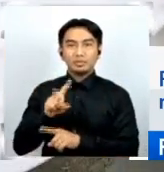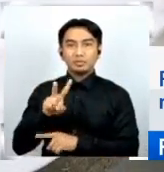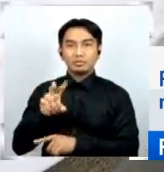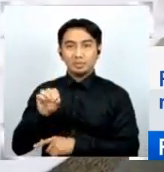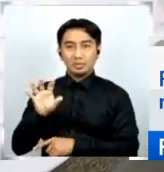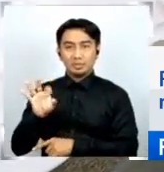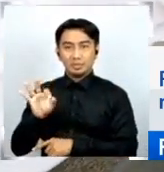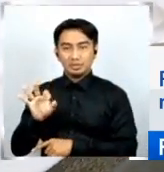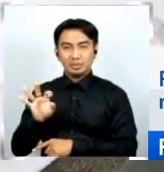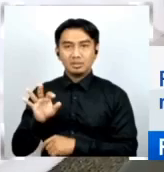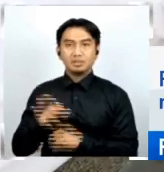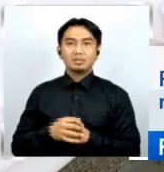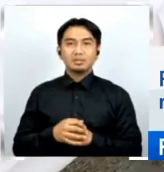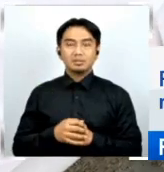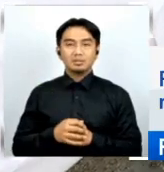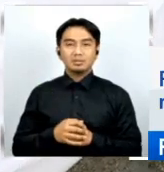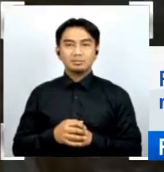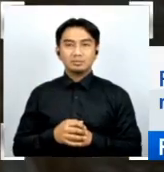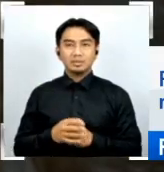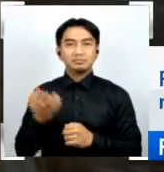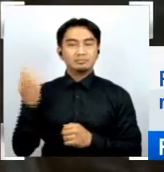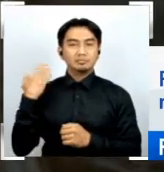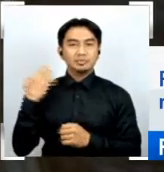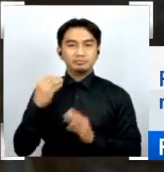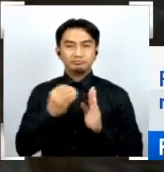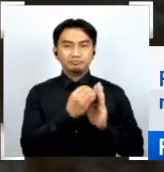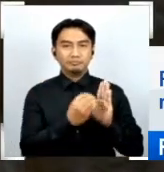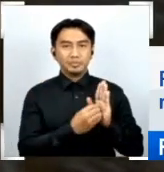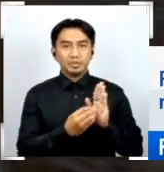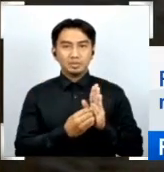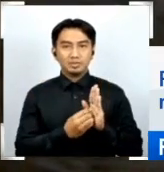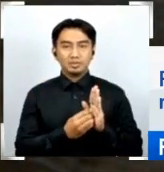naitala na pinakahuli ay noong January 2020.